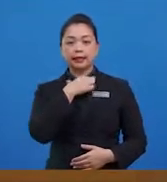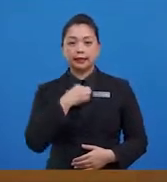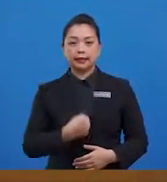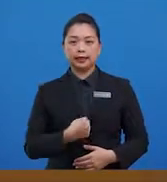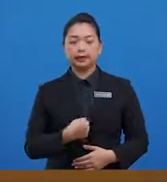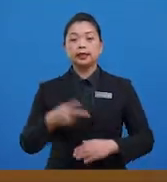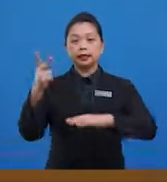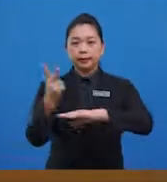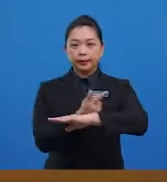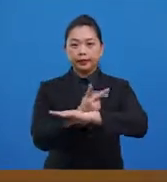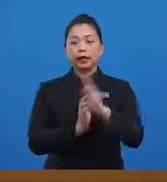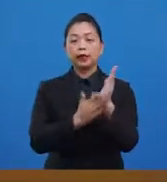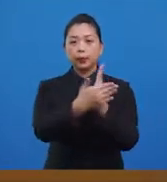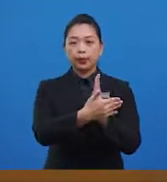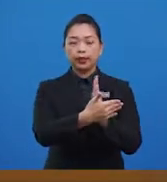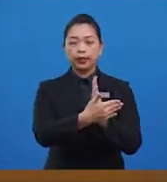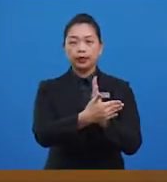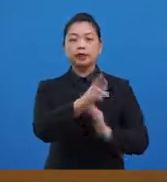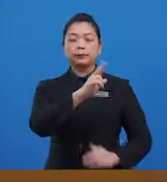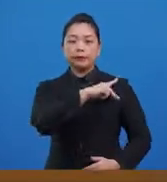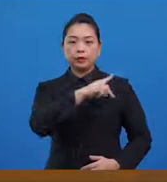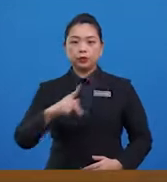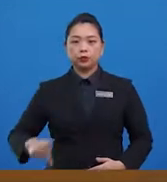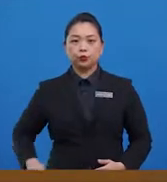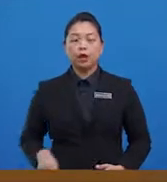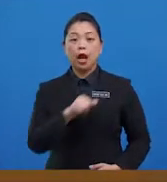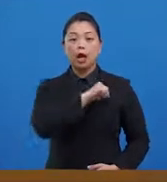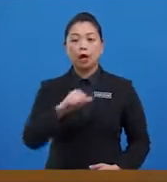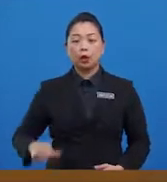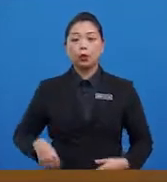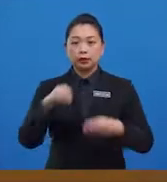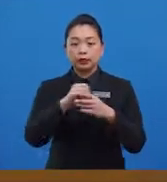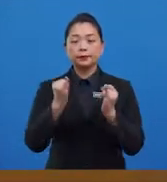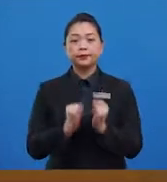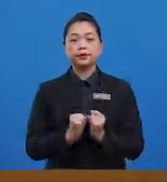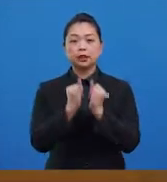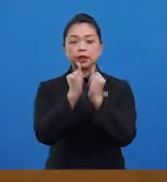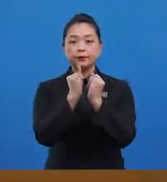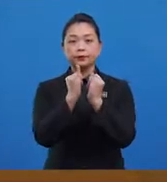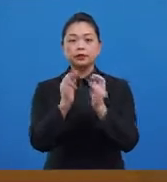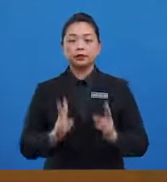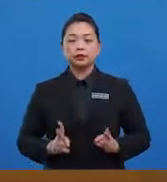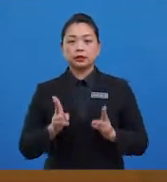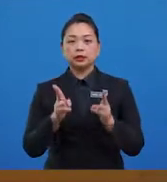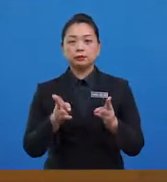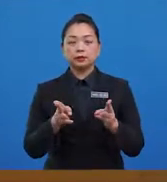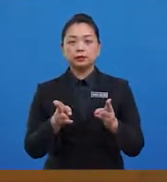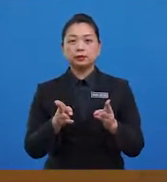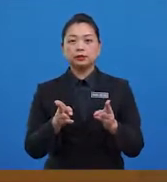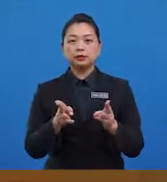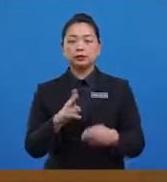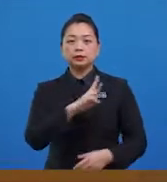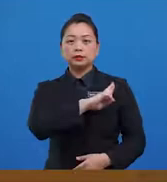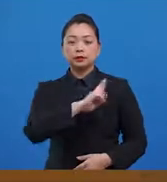leher yang dipakai oleh Raja Permaisuri Agong dalam istiadat kebesaran diraja dan semasa